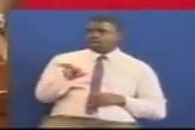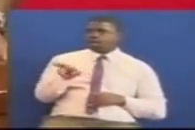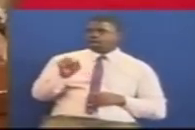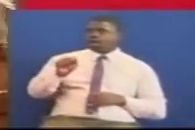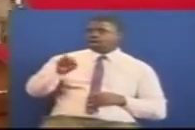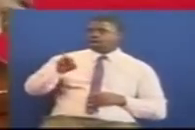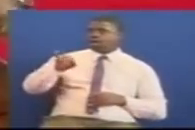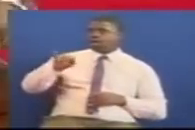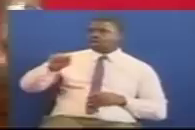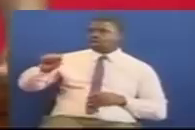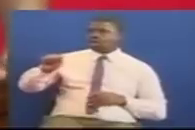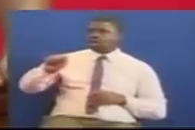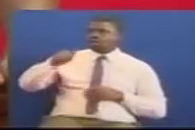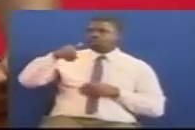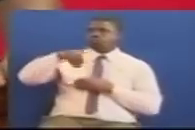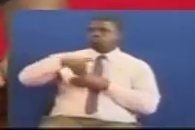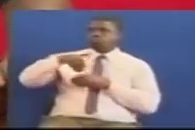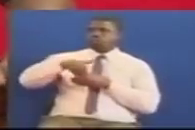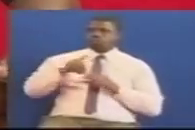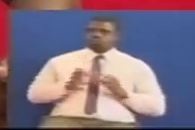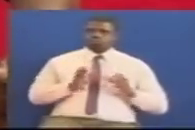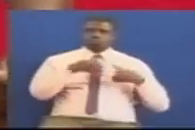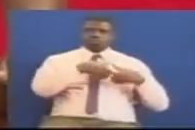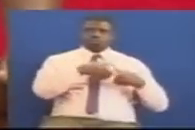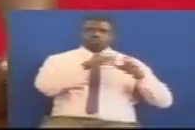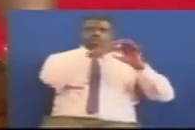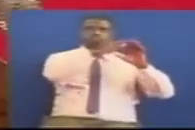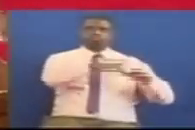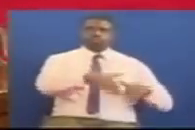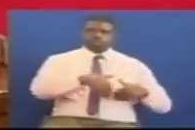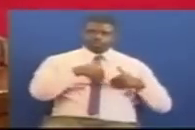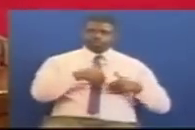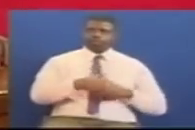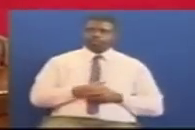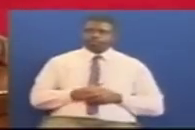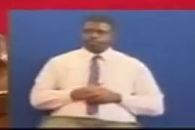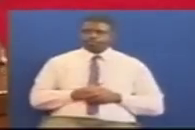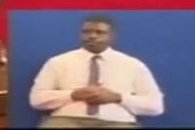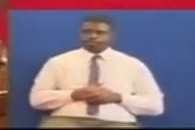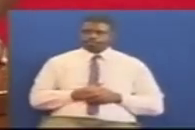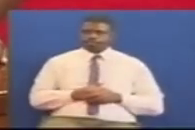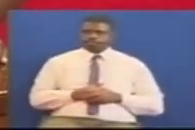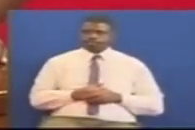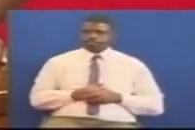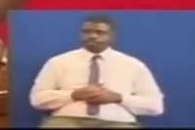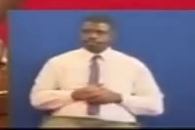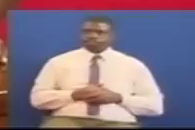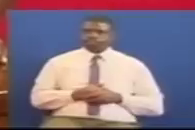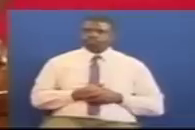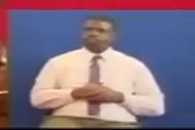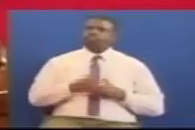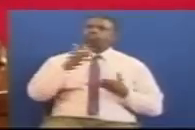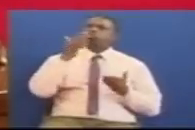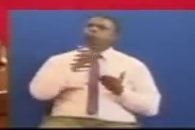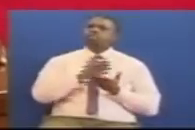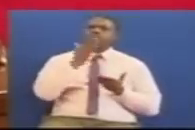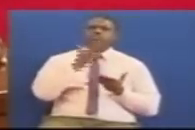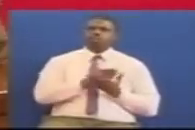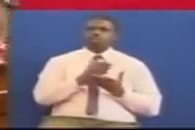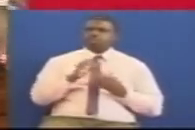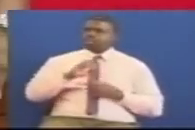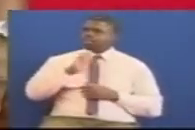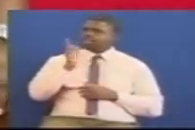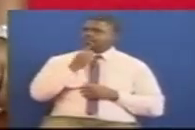ni mjumbe wetu wa tume ya utumishi wa bunge kama ifuatavyo. Mheshimiwa Mwenyekiti, ni kweli kabisa kama nilivyojibu